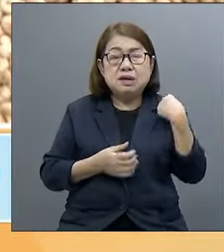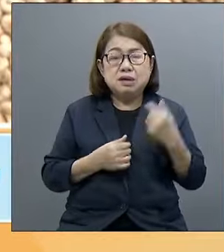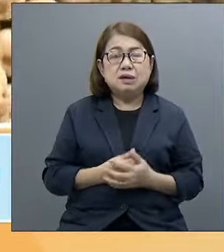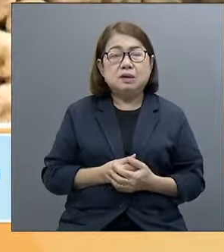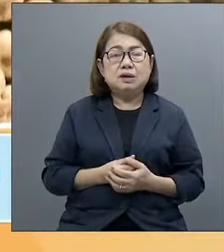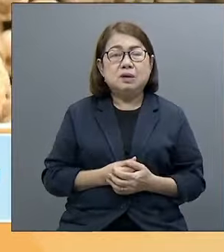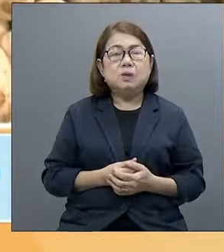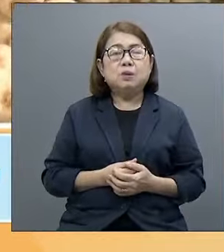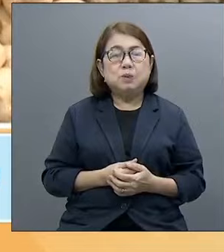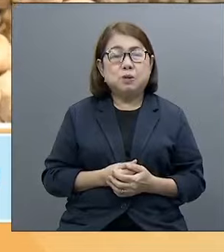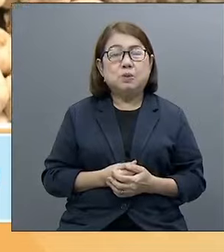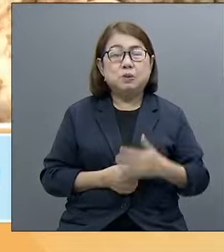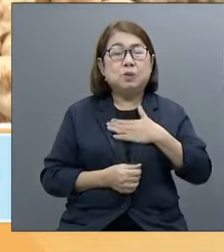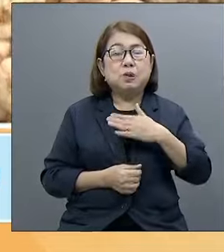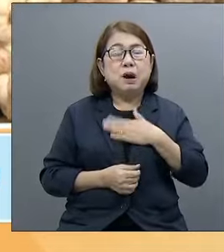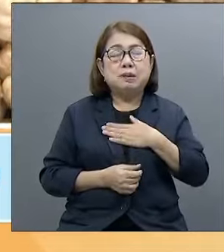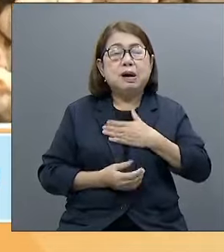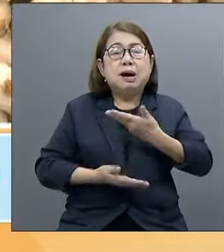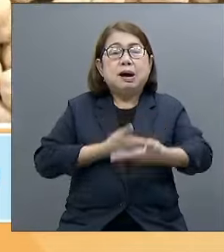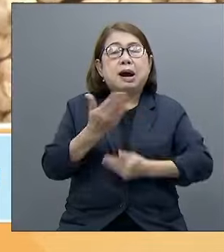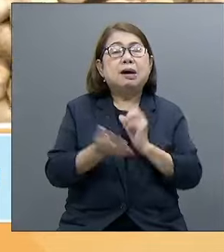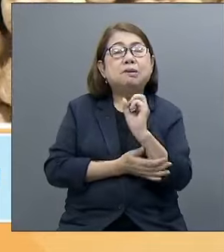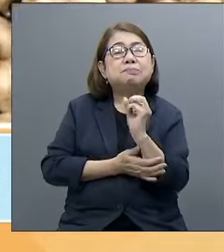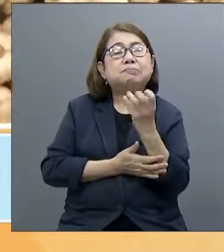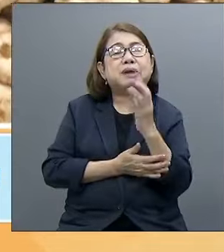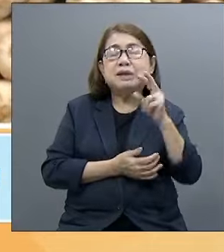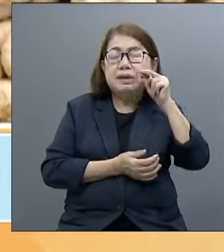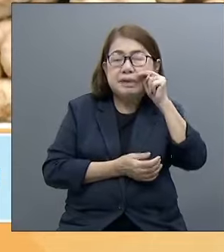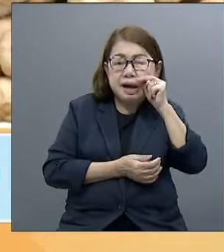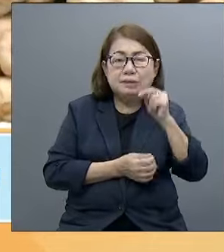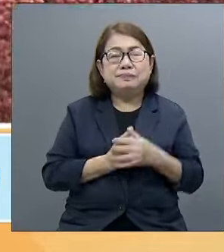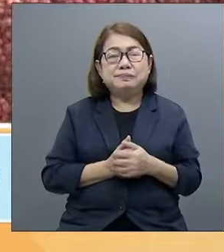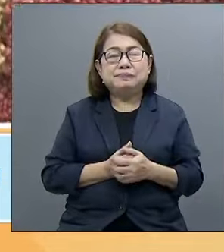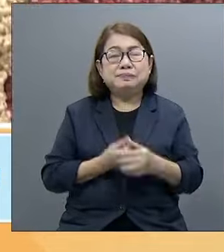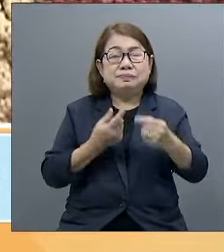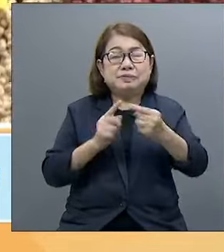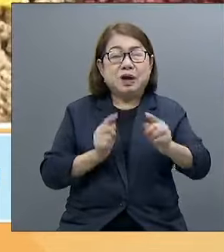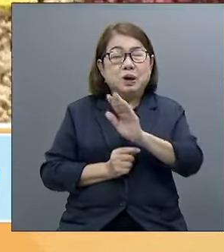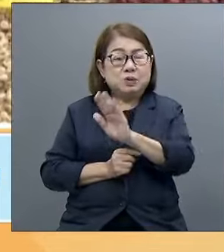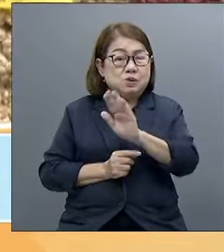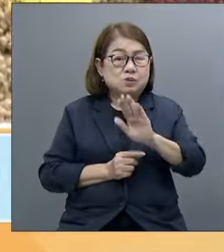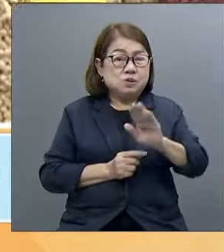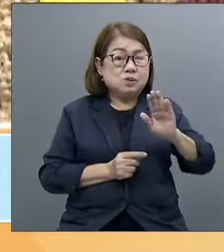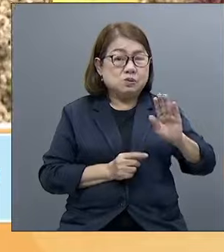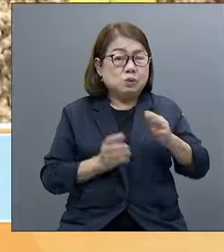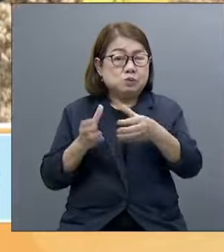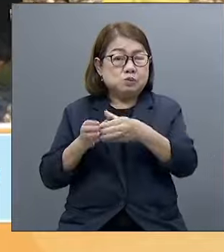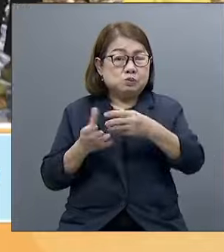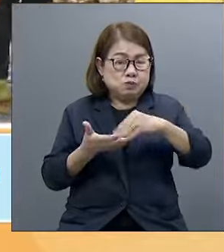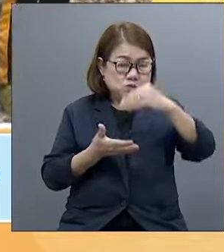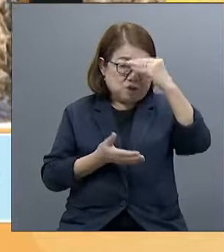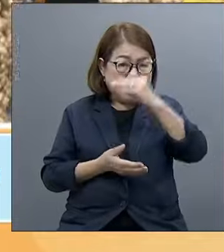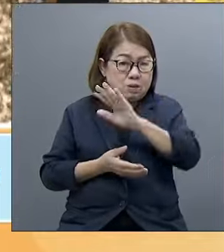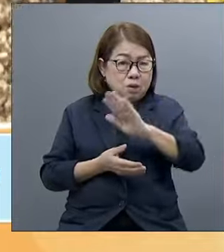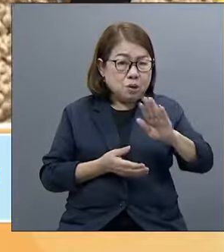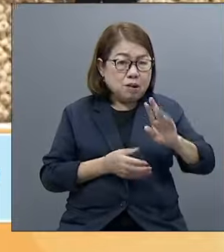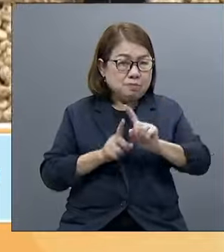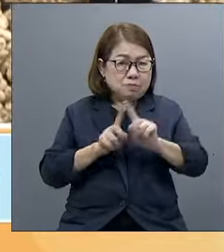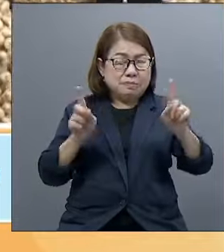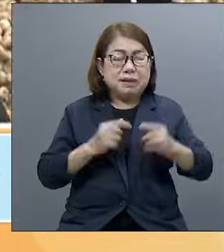คุณผู้ชมอย่างของรุ่นยุ้ยก็คือขายน้ำต่างๆทั่วไปแต่ว่าในแต่ละแขกเขาเรียกว่าคณะเนี่ยเขาก็จะมีอย่างร้านพิเศษเ